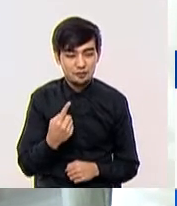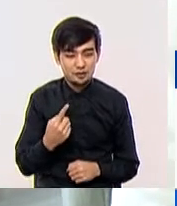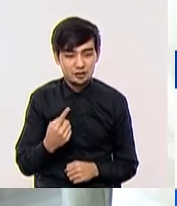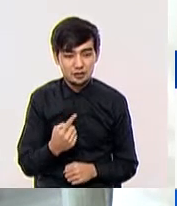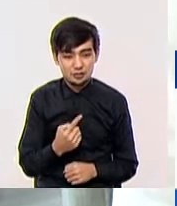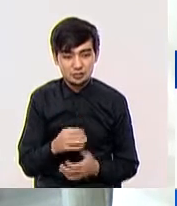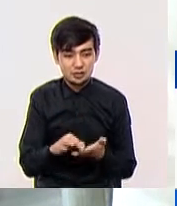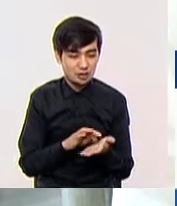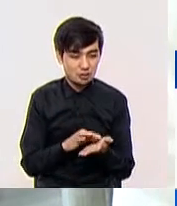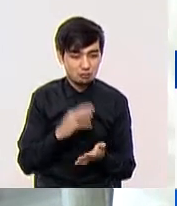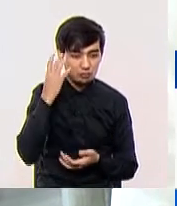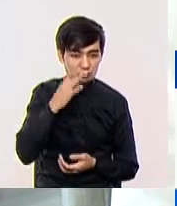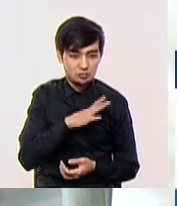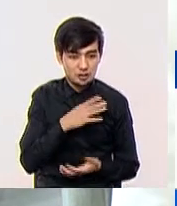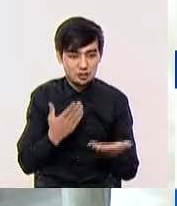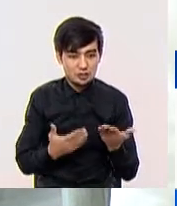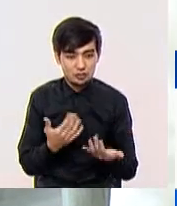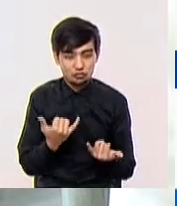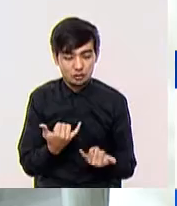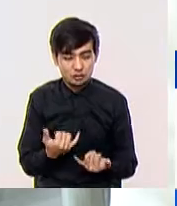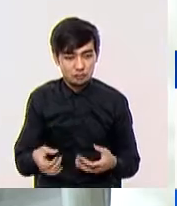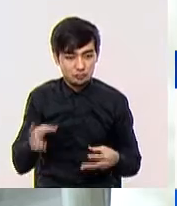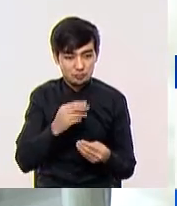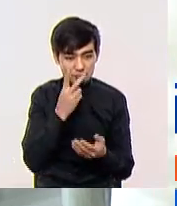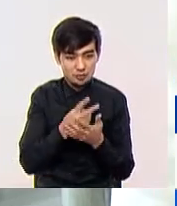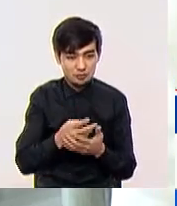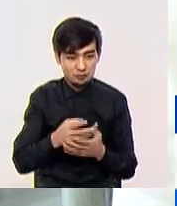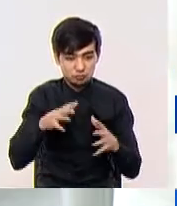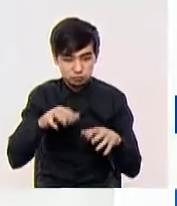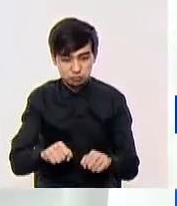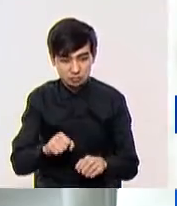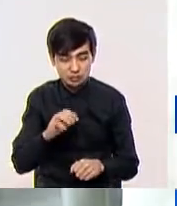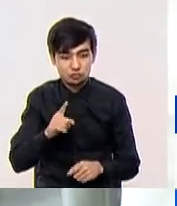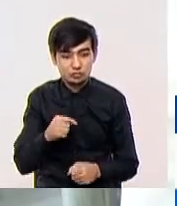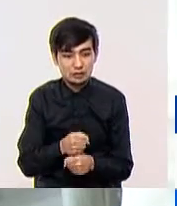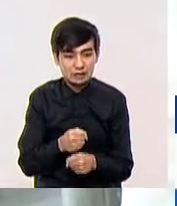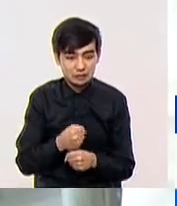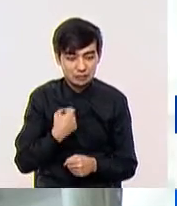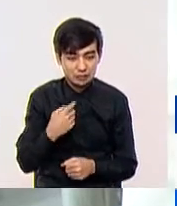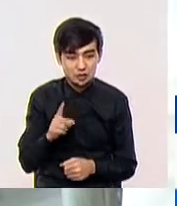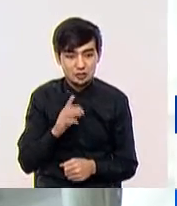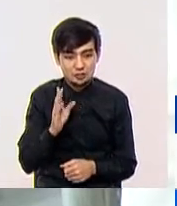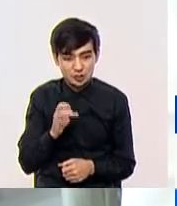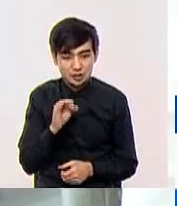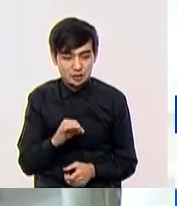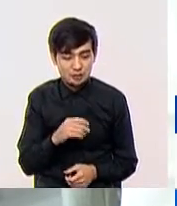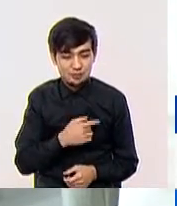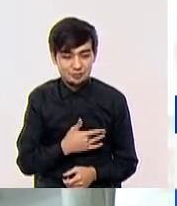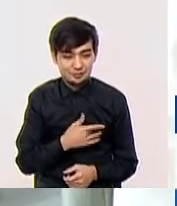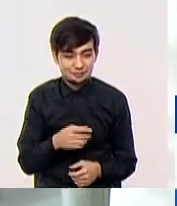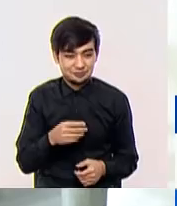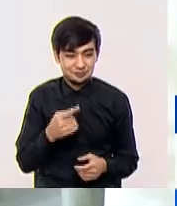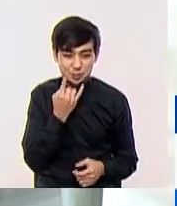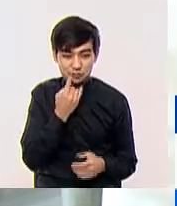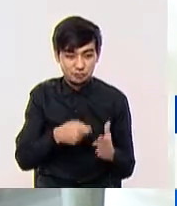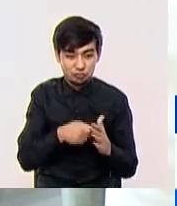сразу мысль, думаю, если сейчас везде по Казахстану отключат свет, что делать? Если перестанет функционировать аппарат сам,